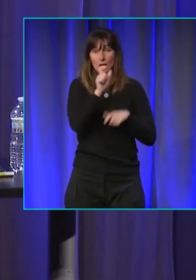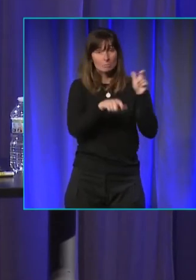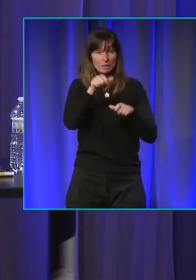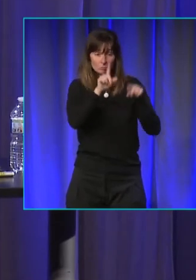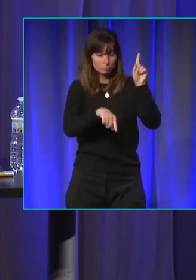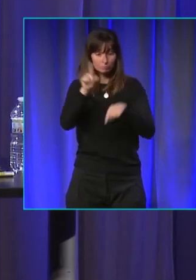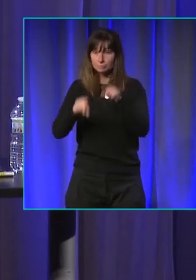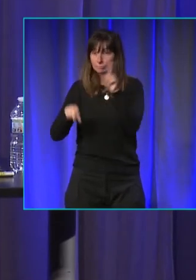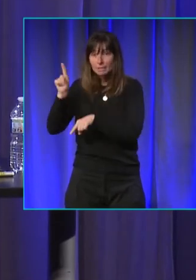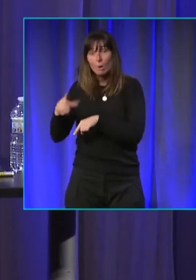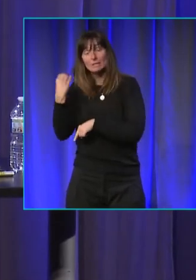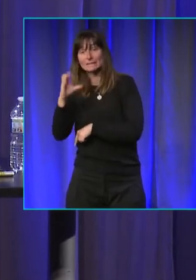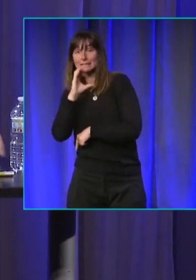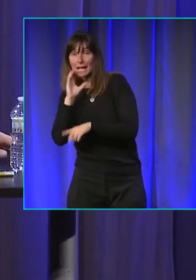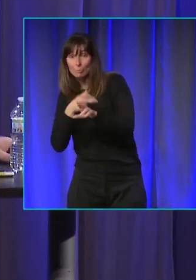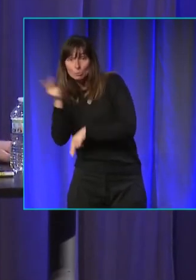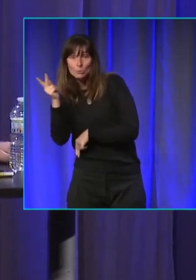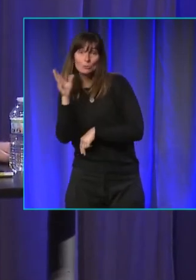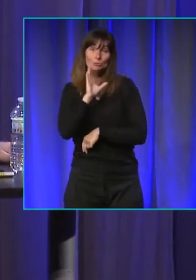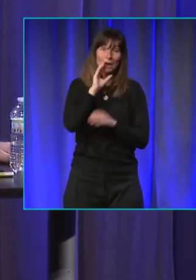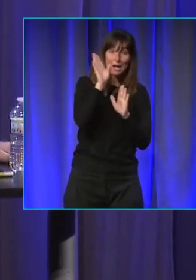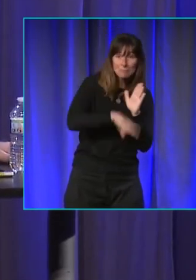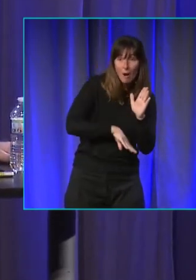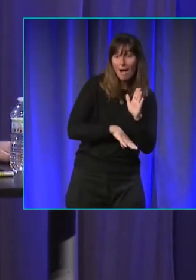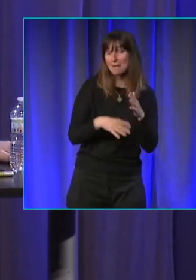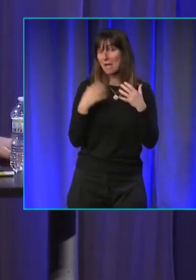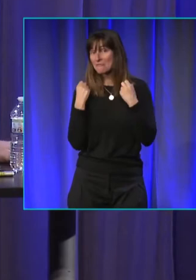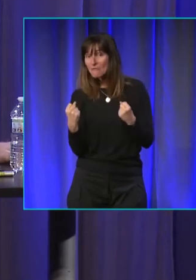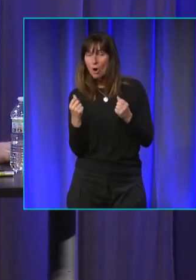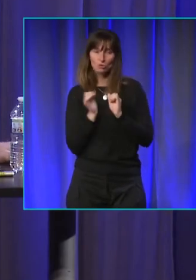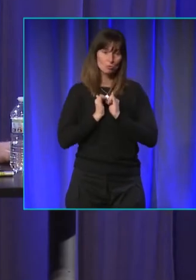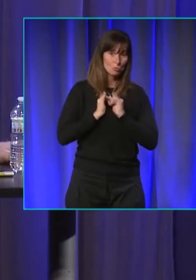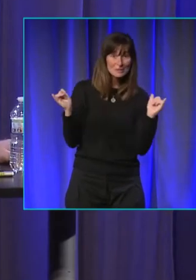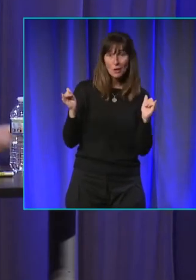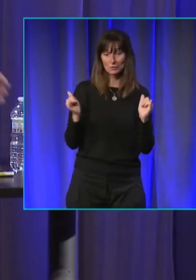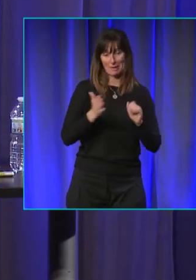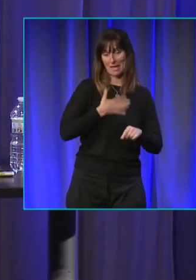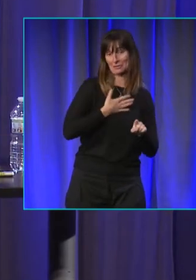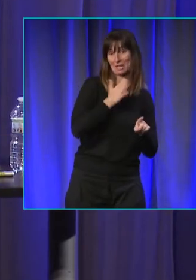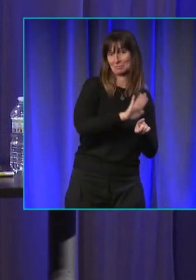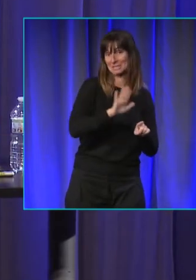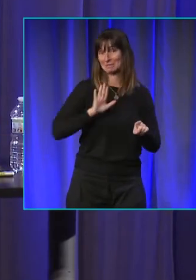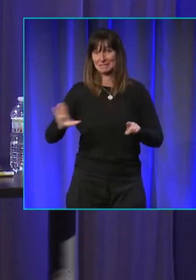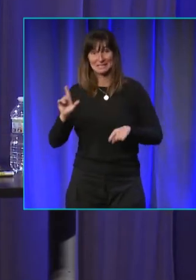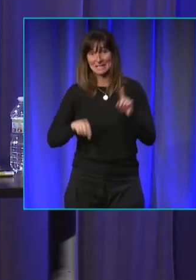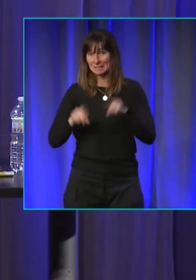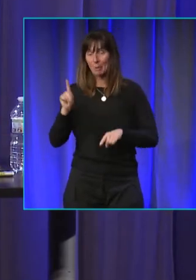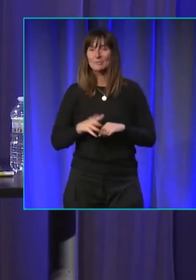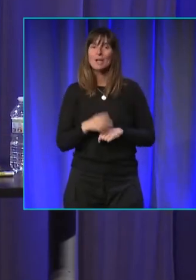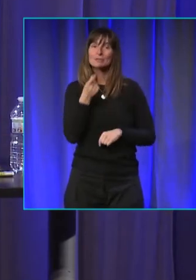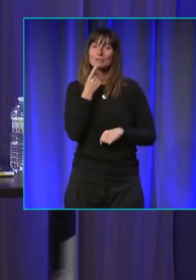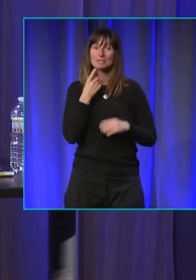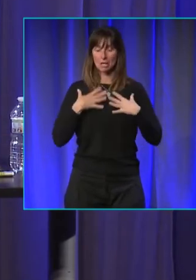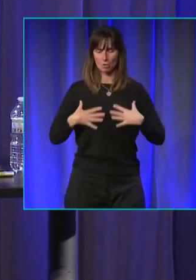masse grasse, c'est sûr qu'ils sont plus avantagés au niveau force ou puissance. Donc la composition corporelle aussi a toute son importance dans